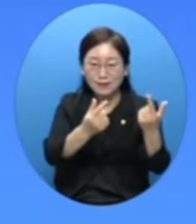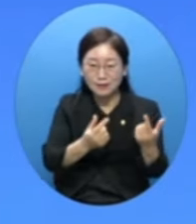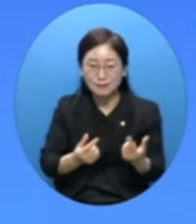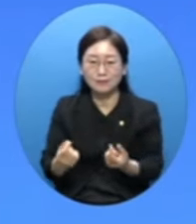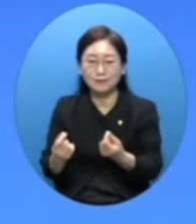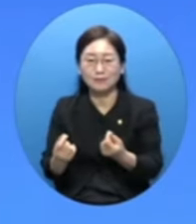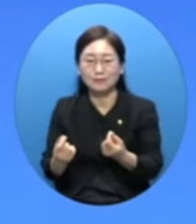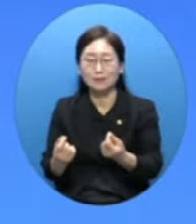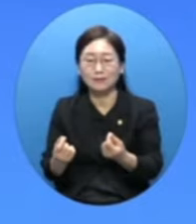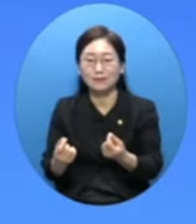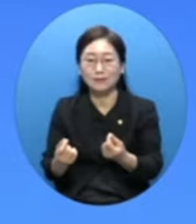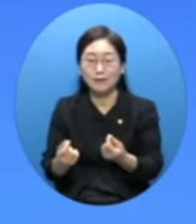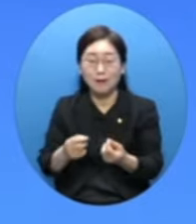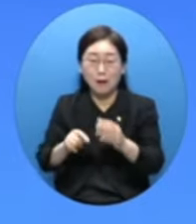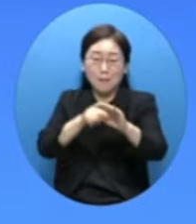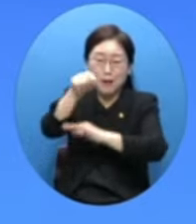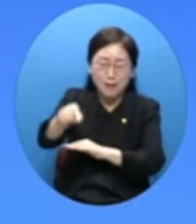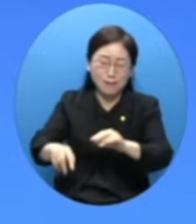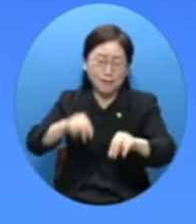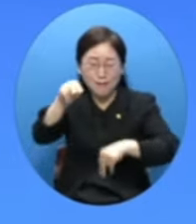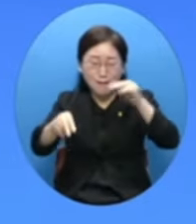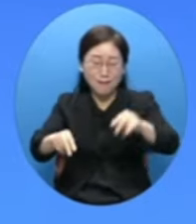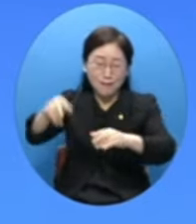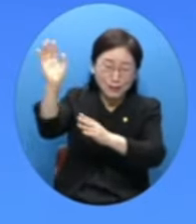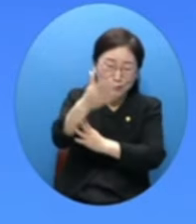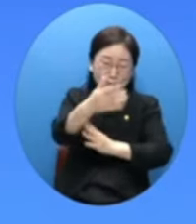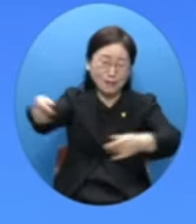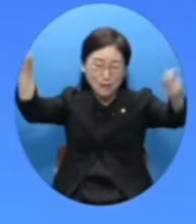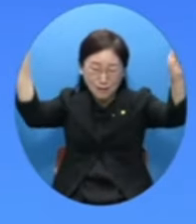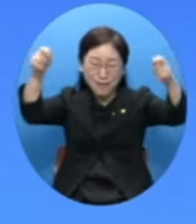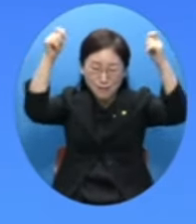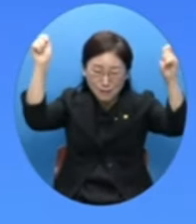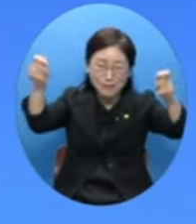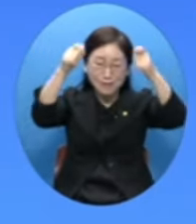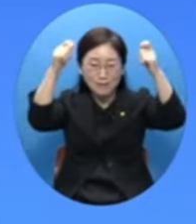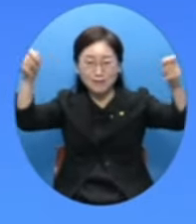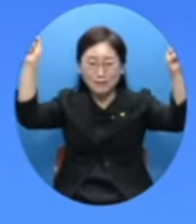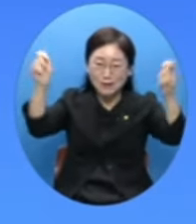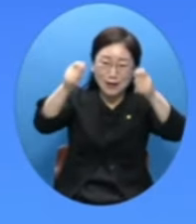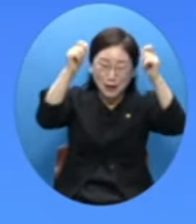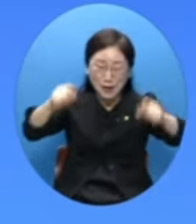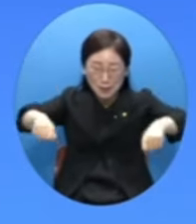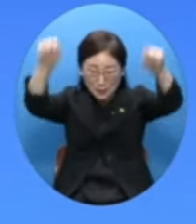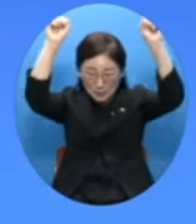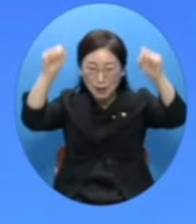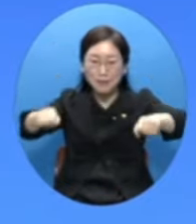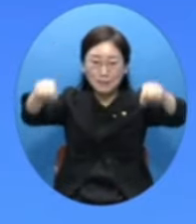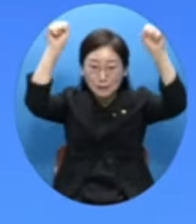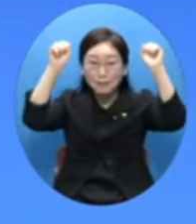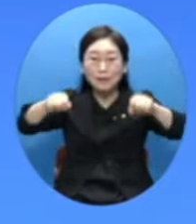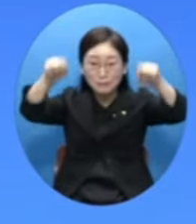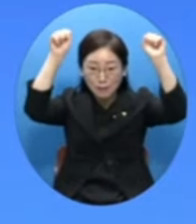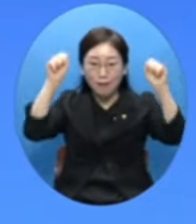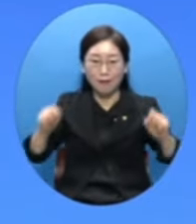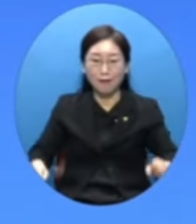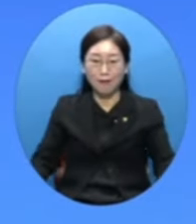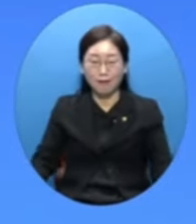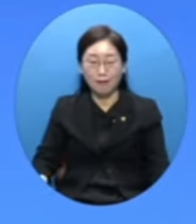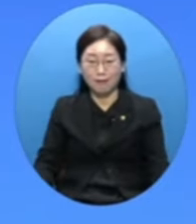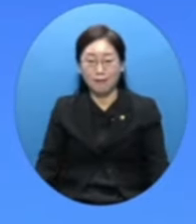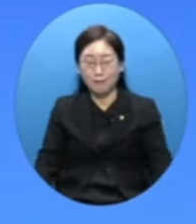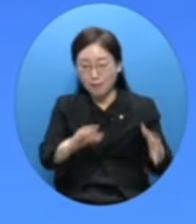모두가 뛰어 쳐 나와서 태극기를 흔들며 대한 독립 만세 만세 만세 만세 만세를